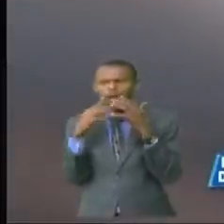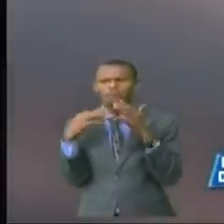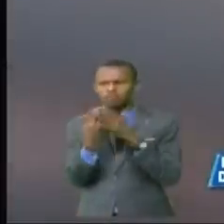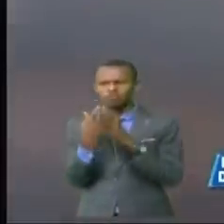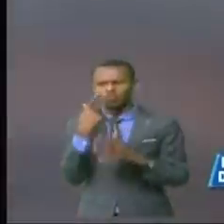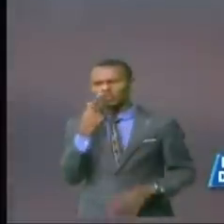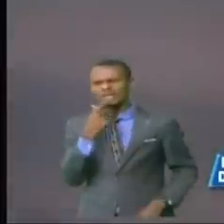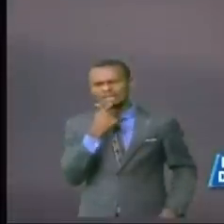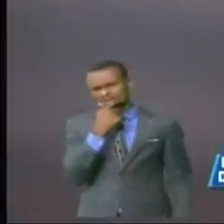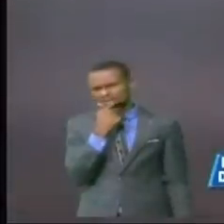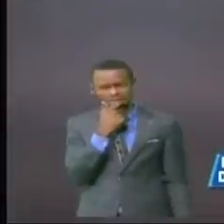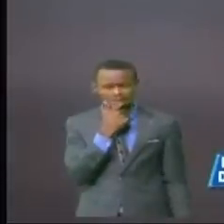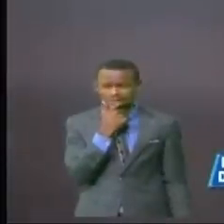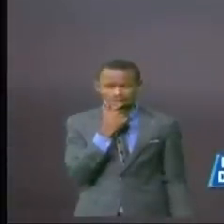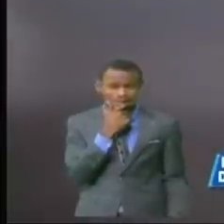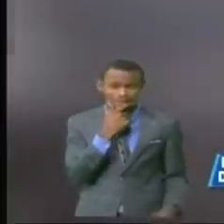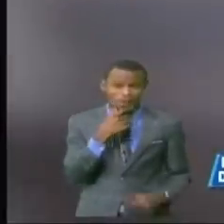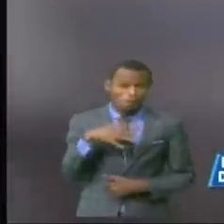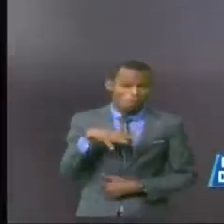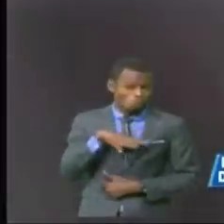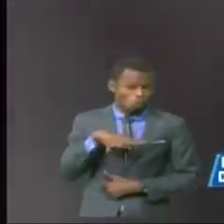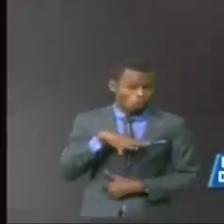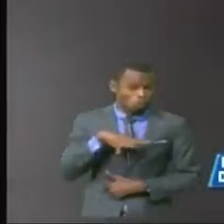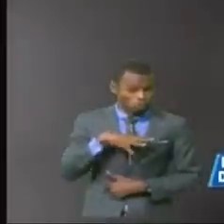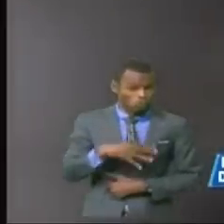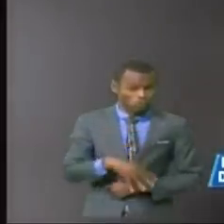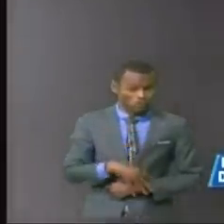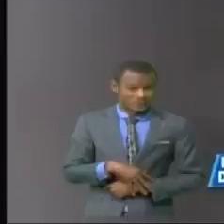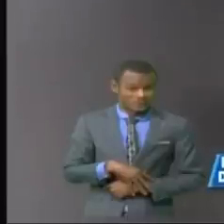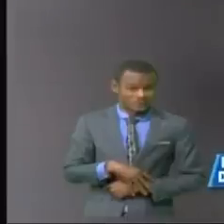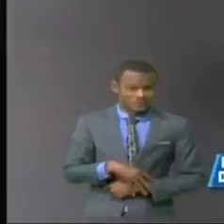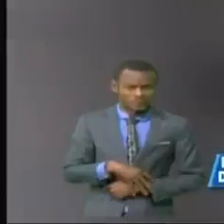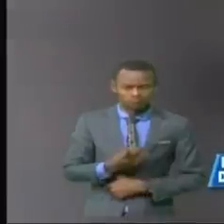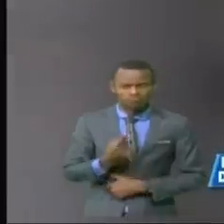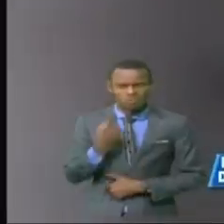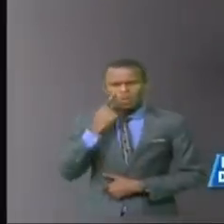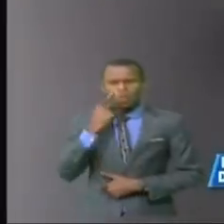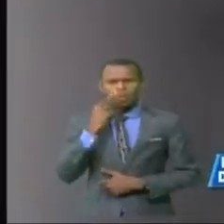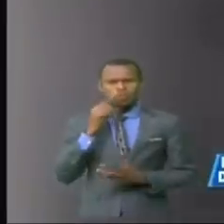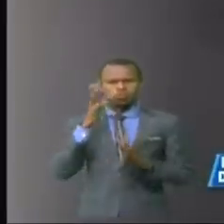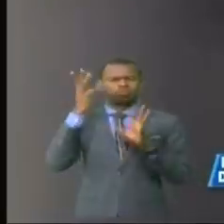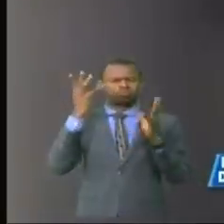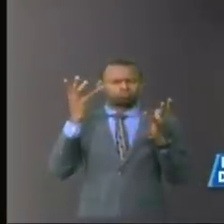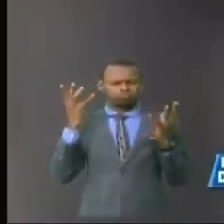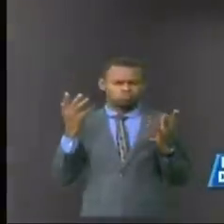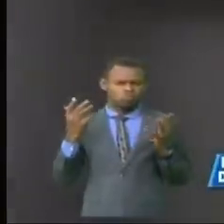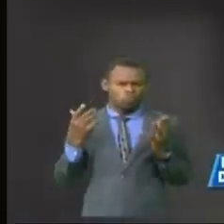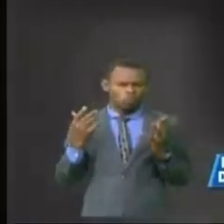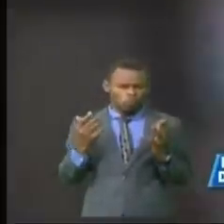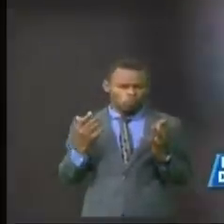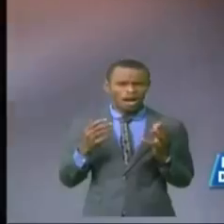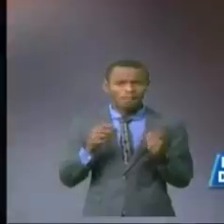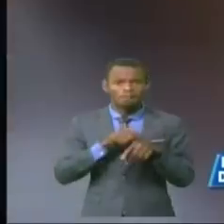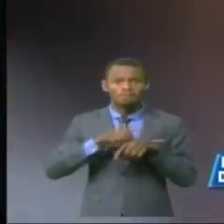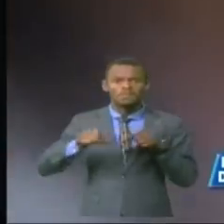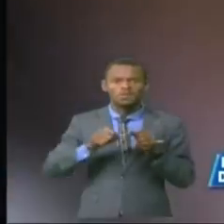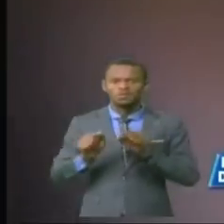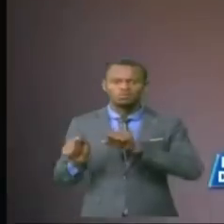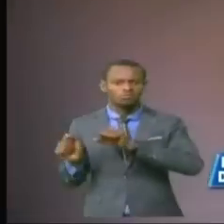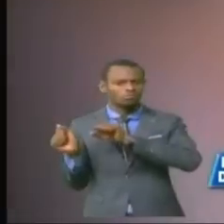n'est pas du tout reluisant. C'est plutôt amer. L'homme d'État congolais a été bouleversé par l'état d'abandon dans lequel se